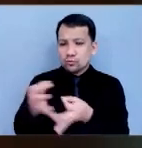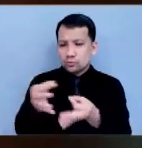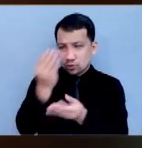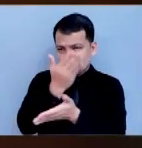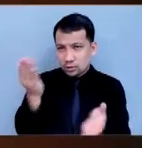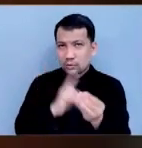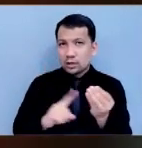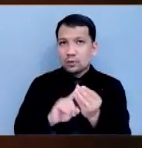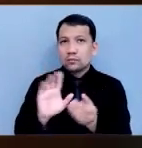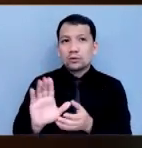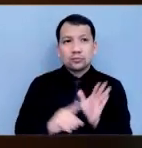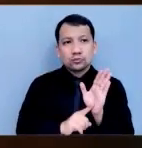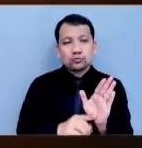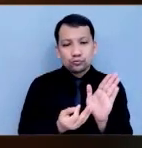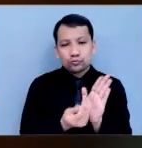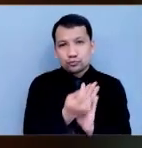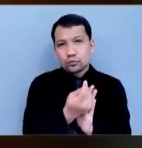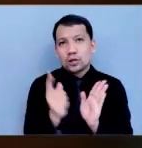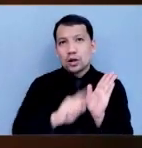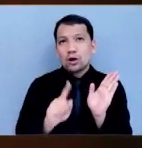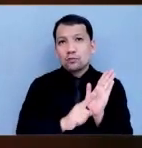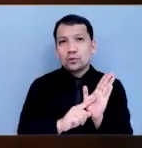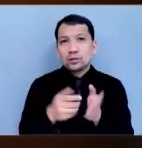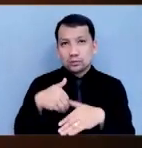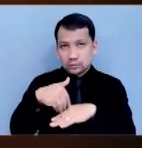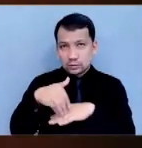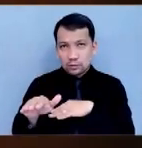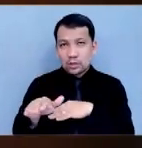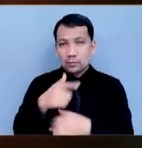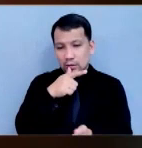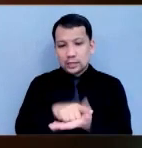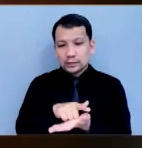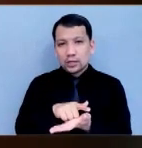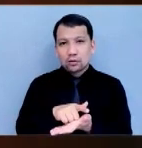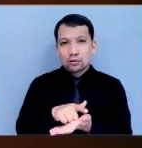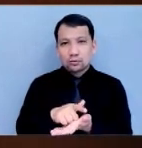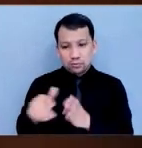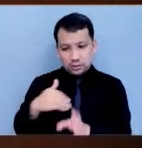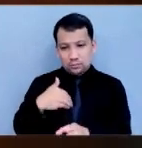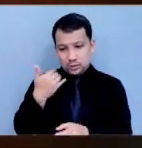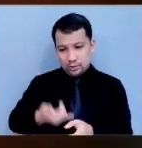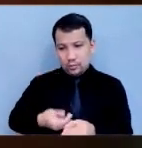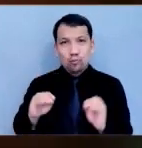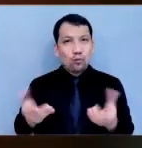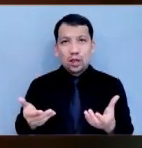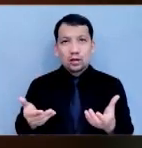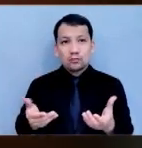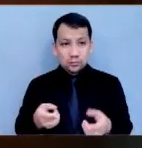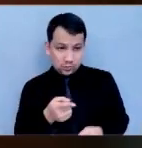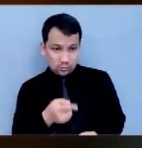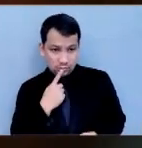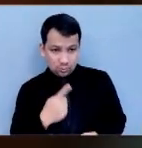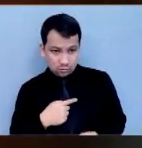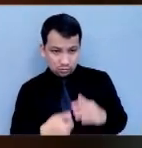buong katotohanan na wala kayong pinadalang imbitasyon para sa amin. Sabay ngayon,